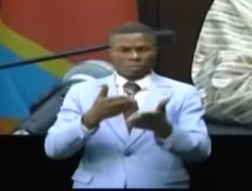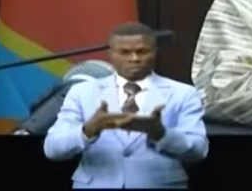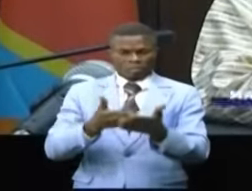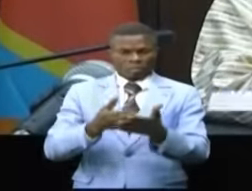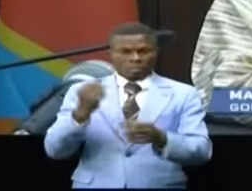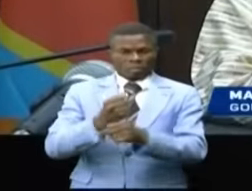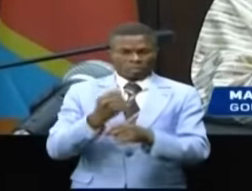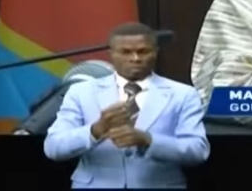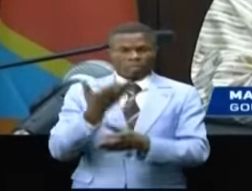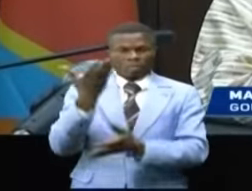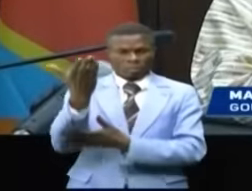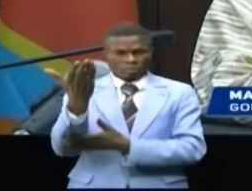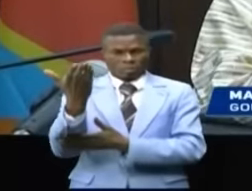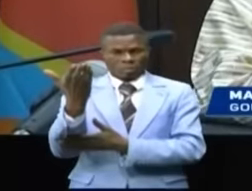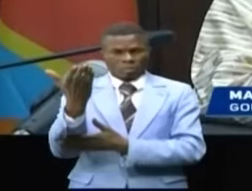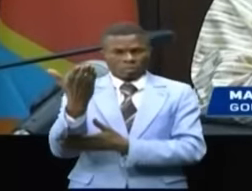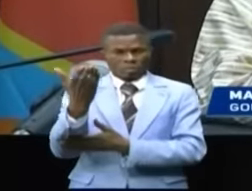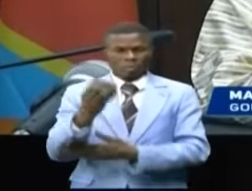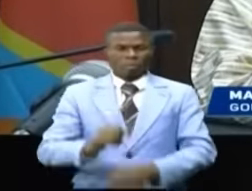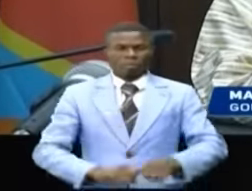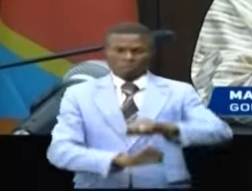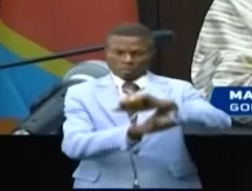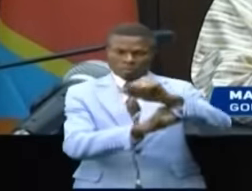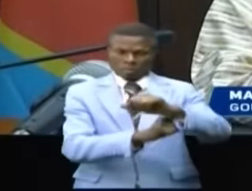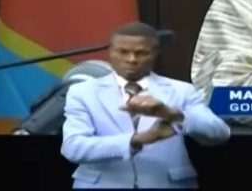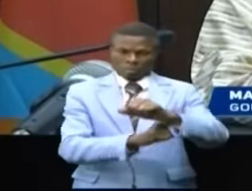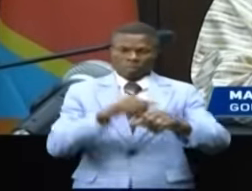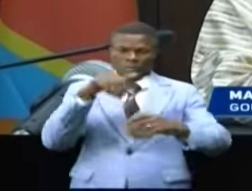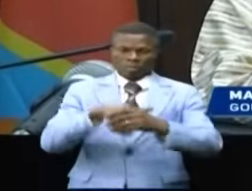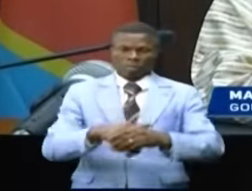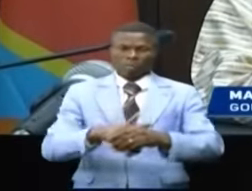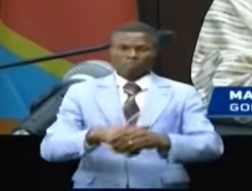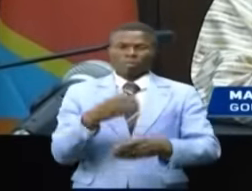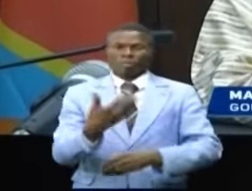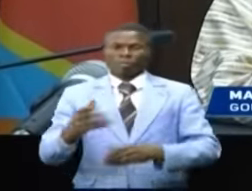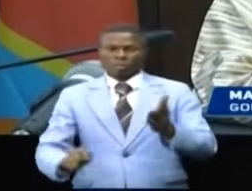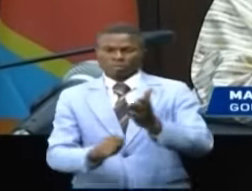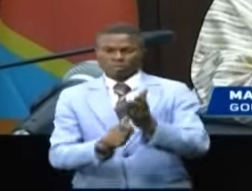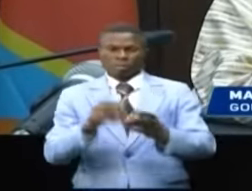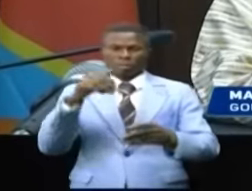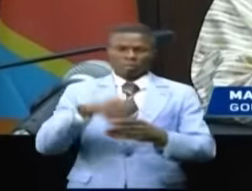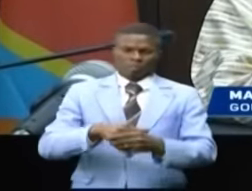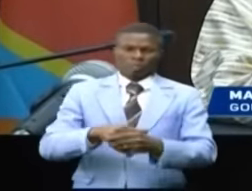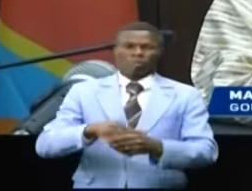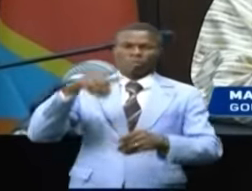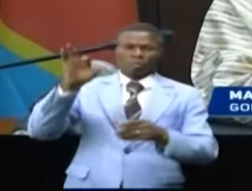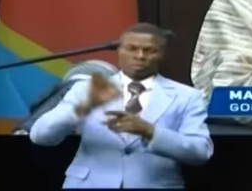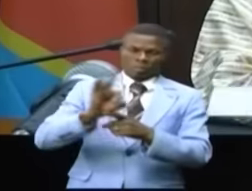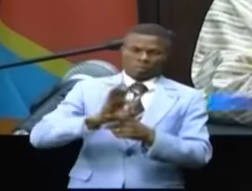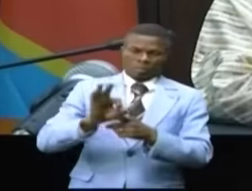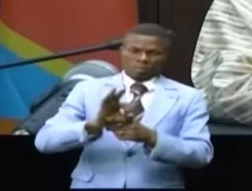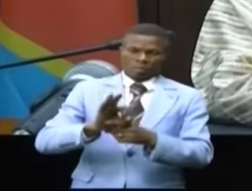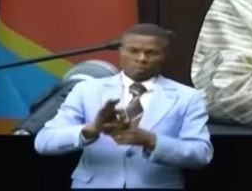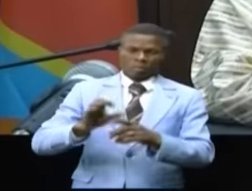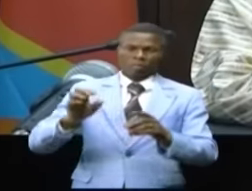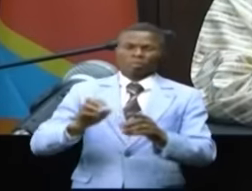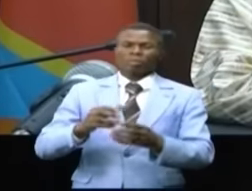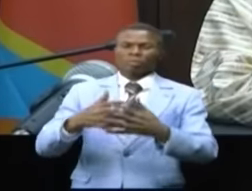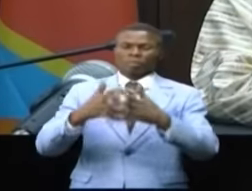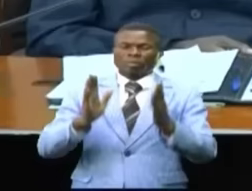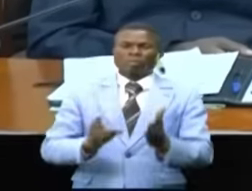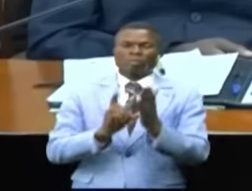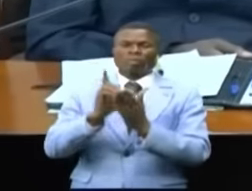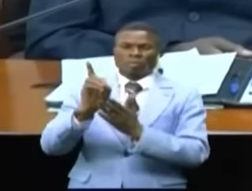avons sollicité l'accompagnement au niveau technique, au niveau de formation, des partenaires au